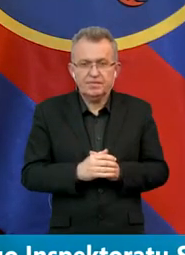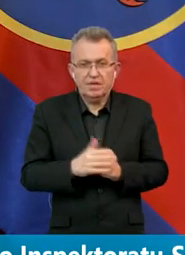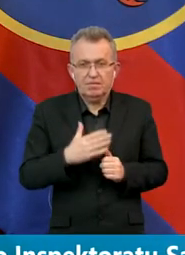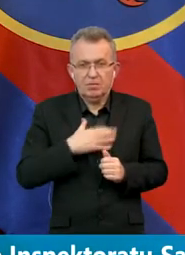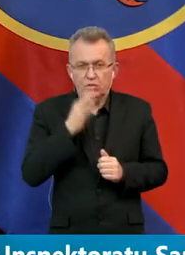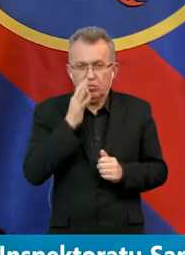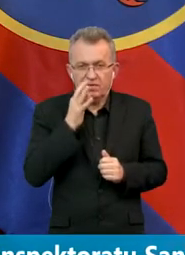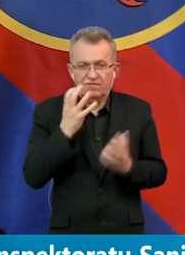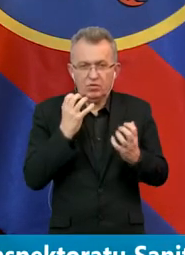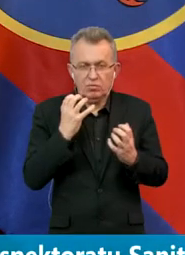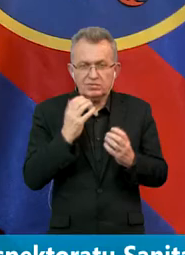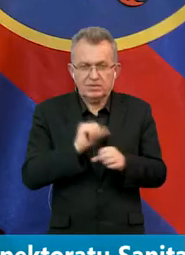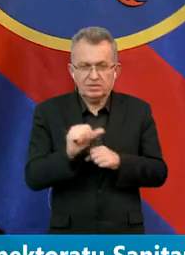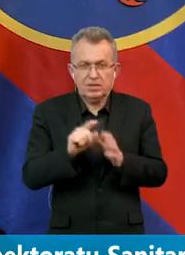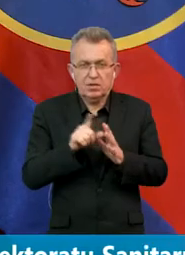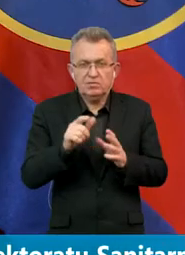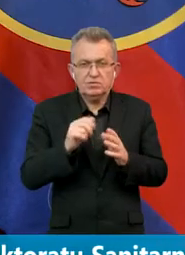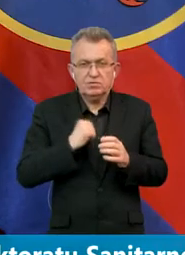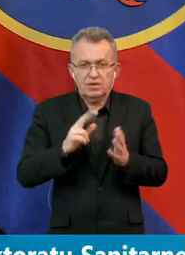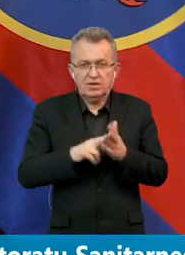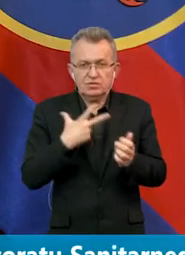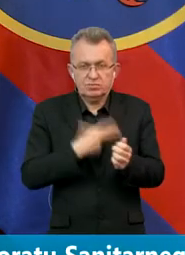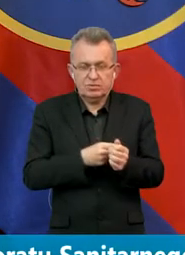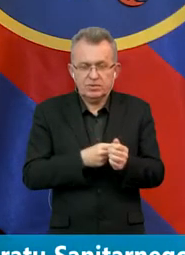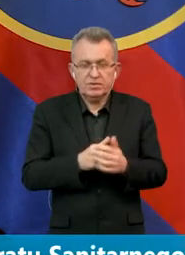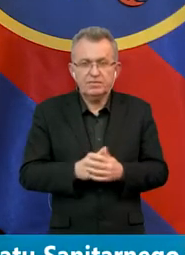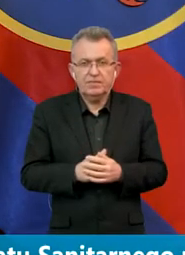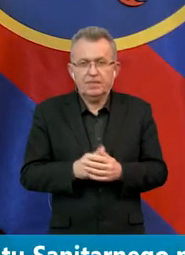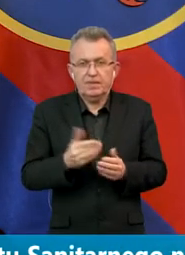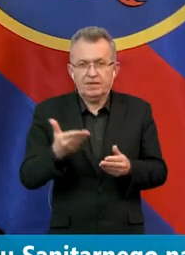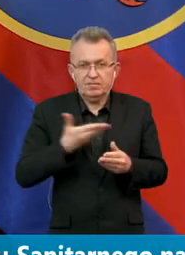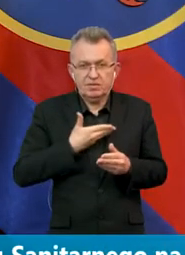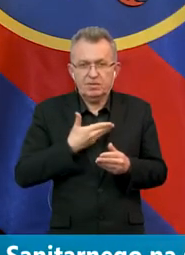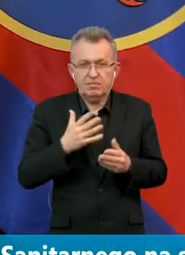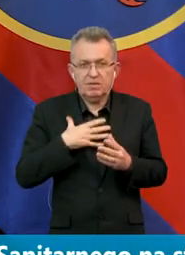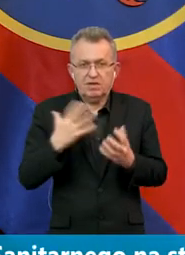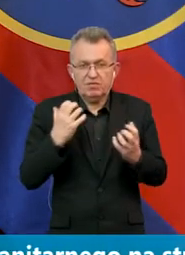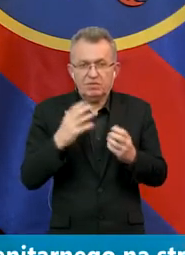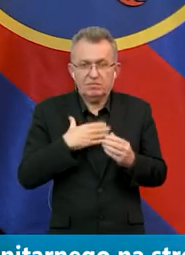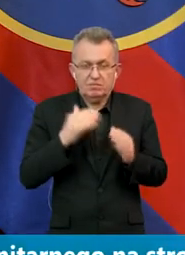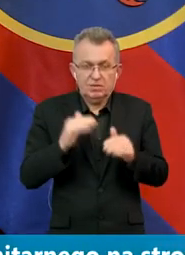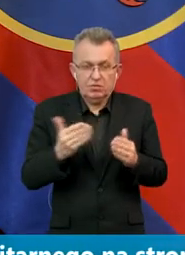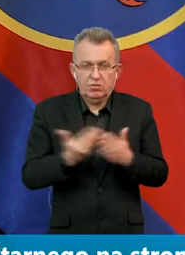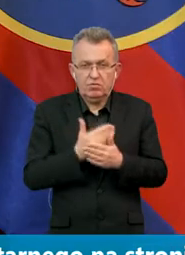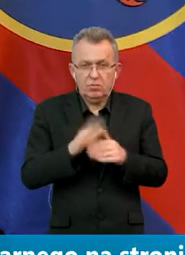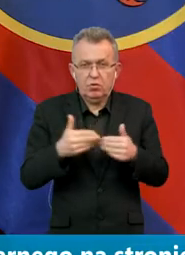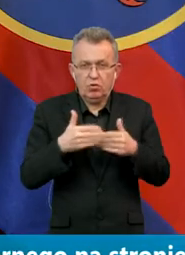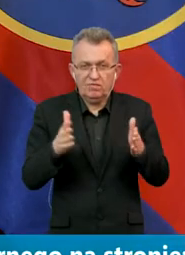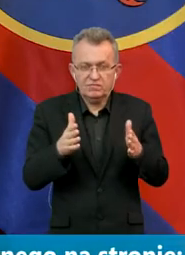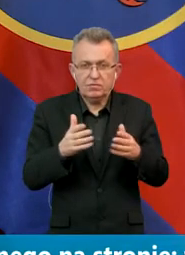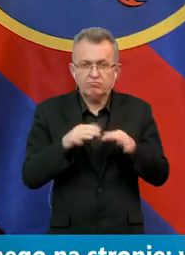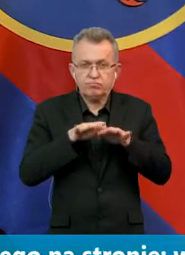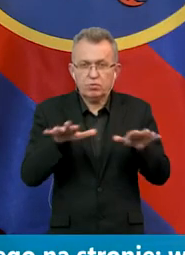dobrą wiadomość dla osób oczekujących na szczepienia, ponieważ dostaliśmy w tym tygodniu informację, iż będziemy mogli otworzyć powszechny